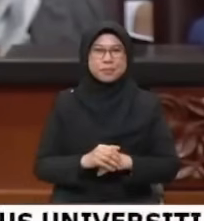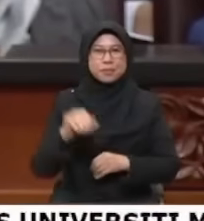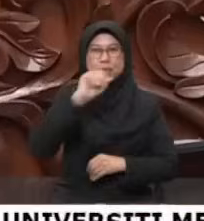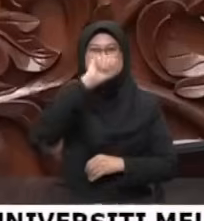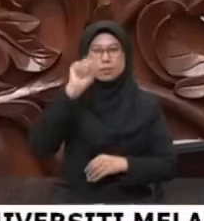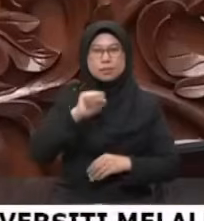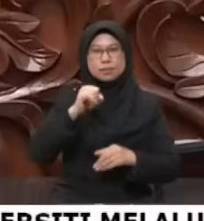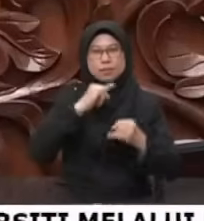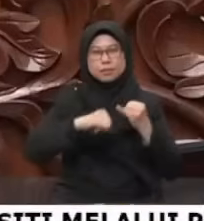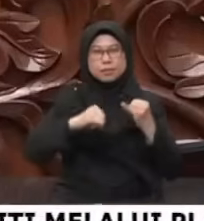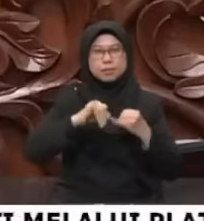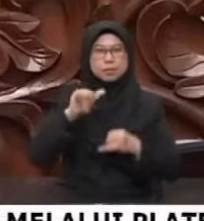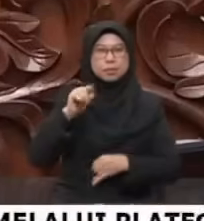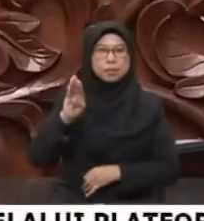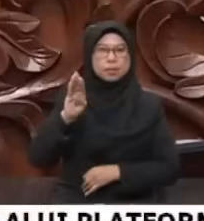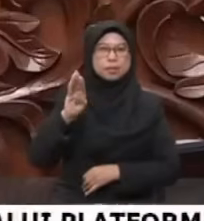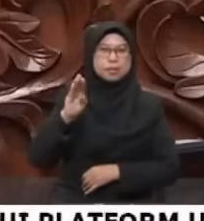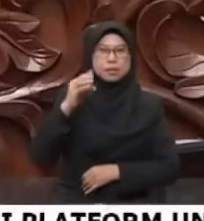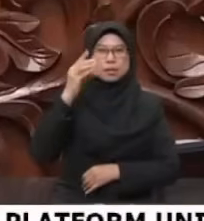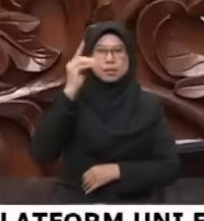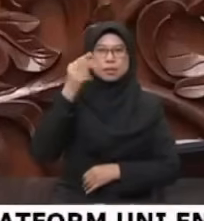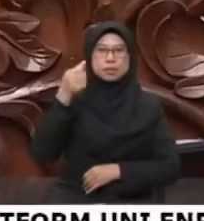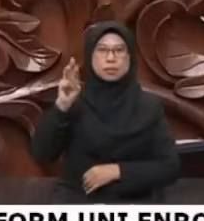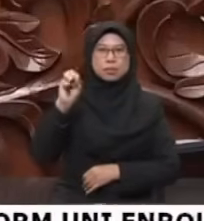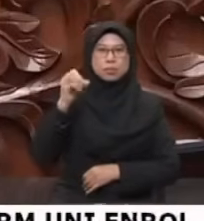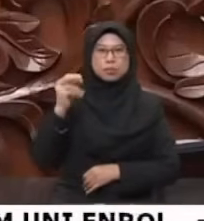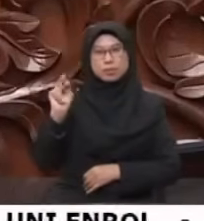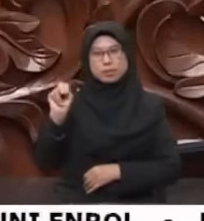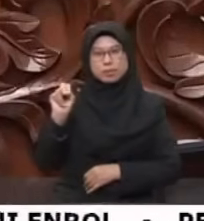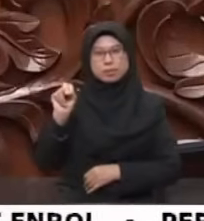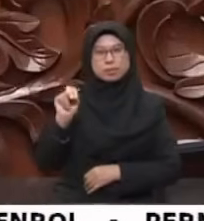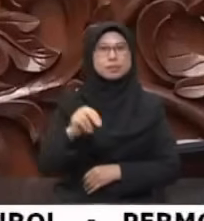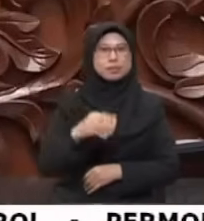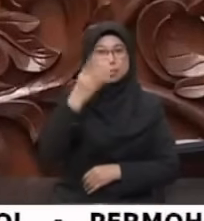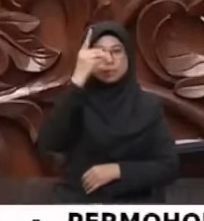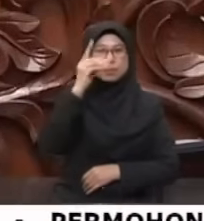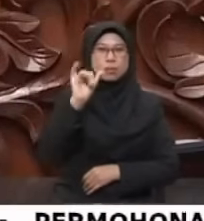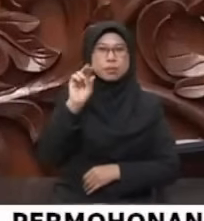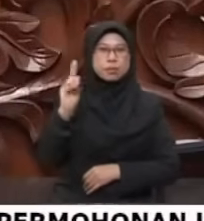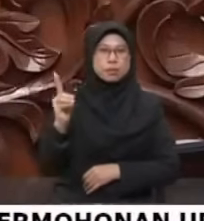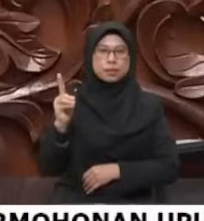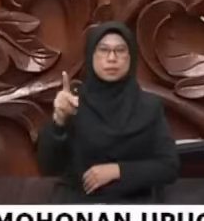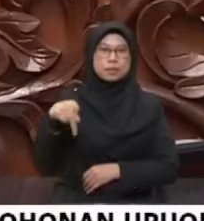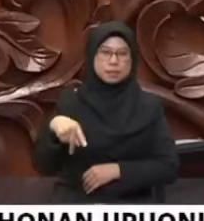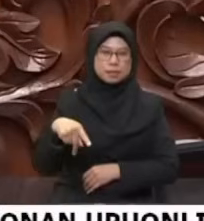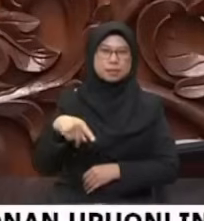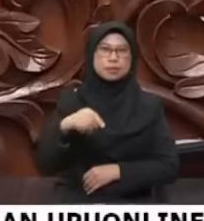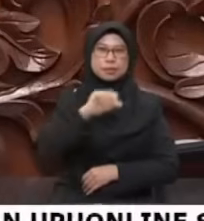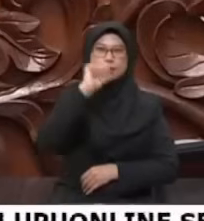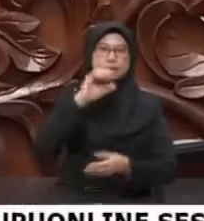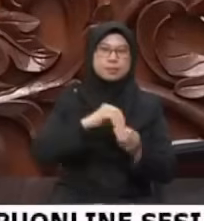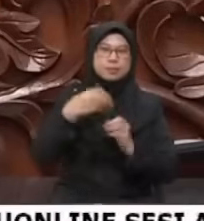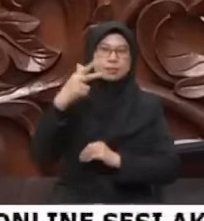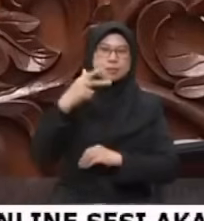kitab Senator datou Mohamad hisamuddin B Raya dat yang dipertua soalan saya nombor 13